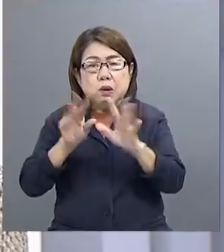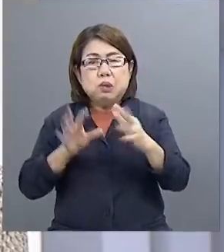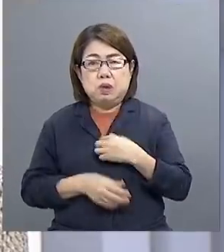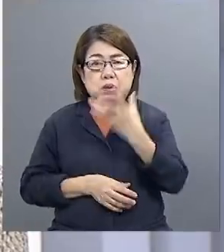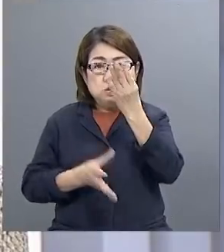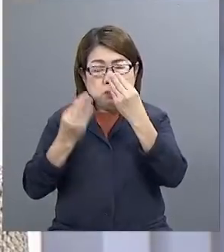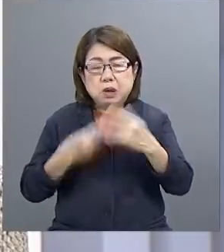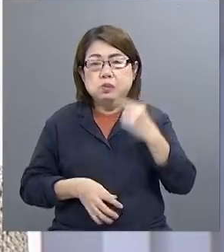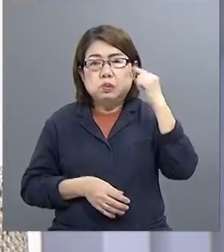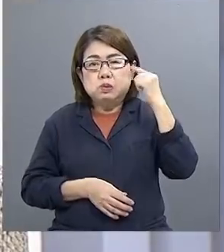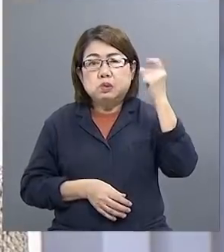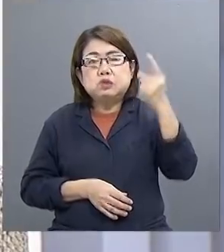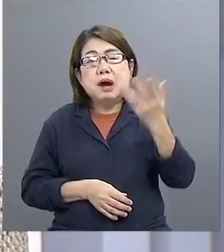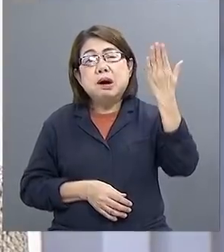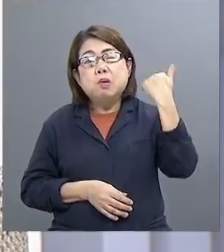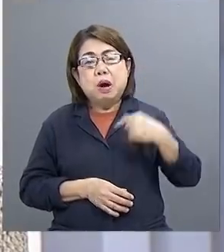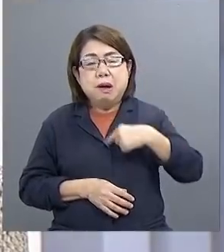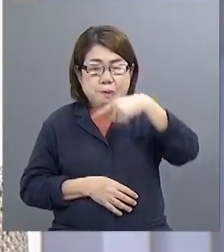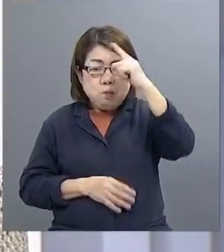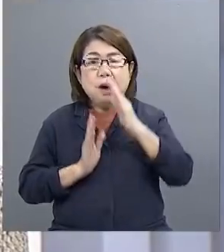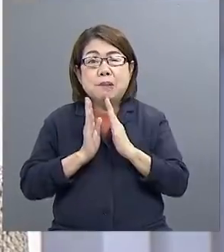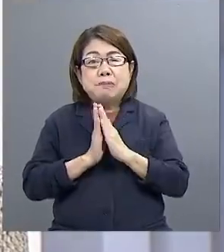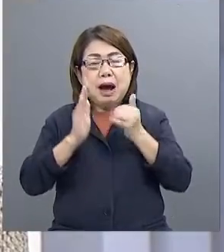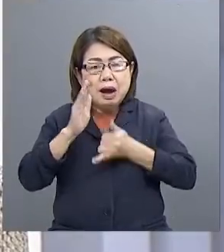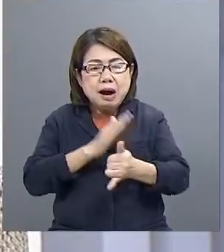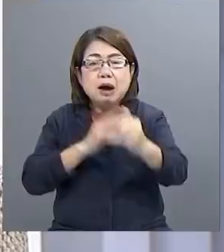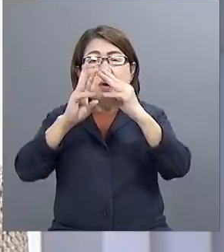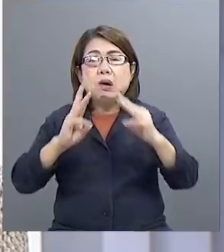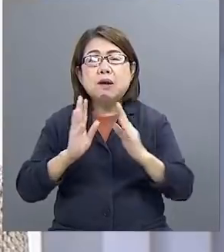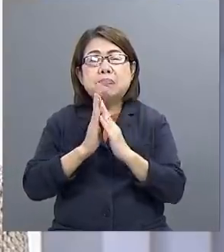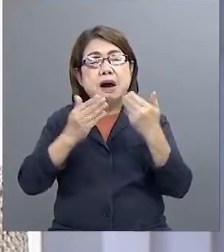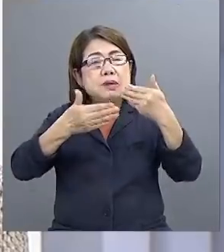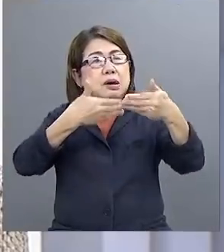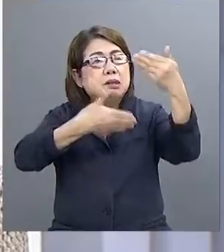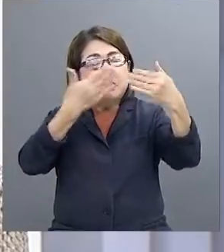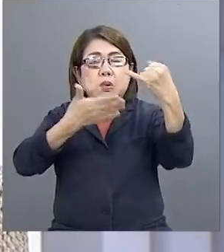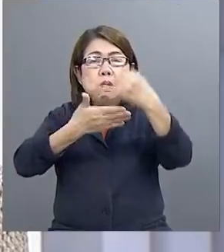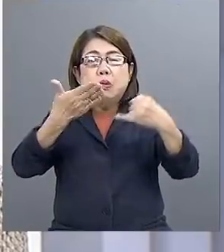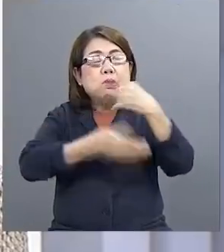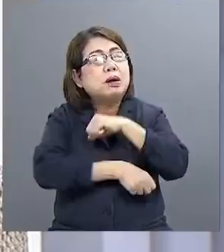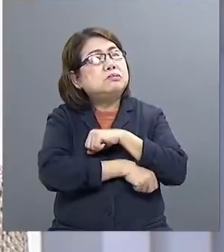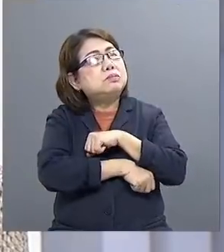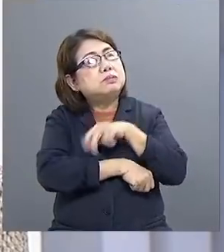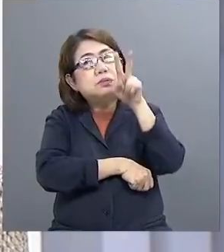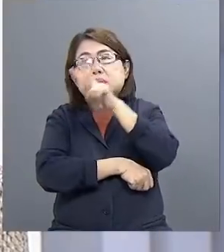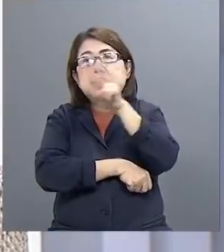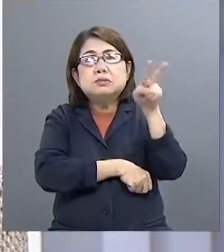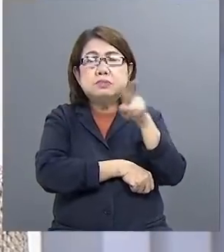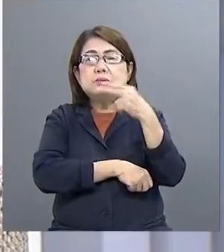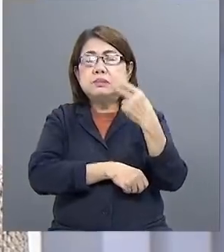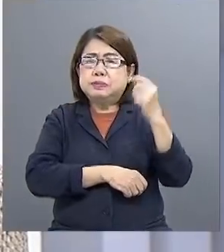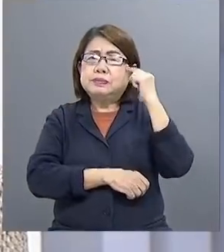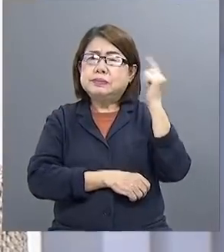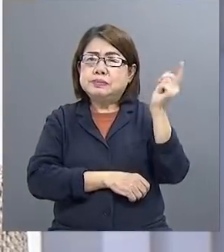ผมไปบวชดีกว่าเวลาเข้าไปในอุโบสถจะมีจิตรกรรมฝาผนังเหล่าองค์ไหมผมก็ไปยืนมองแล้วก็พยายามที่จะเข้าใจ